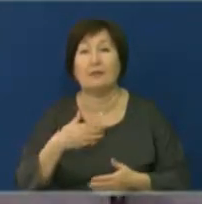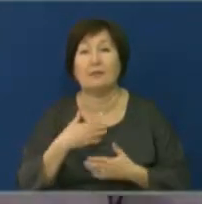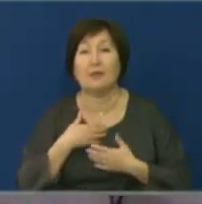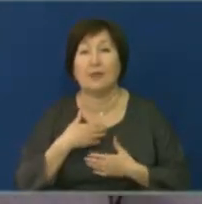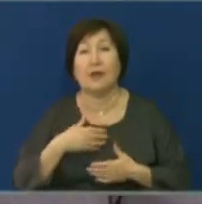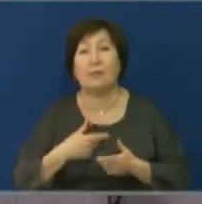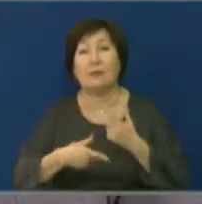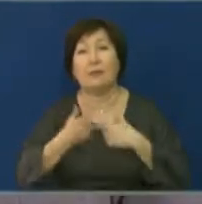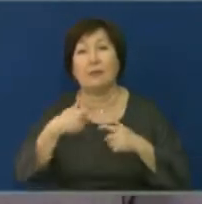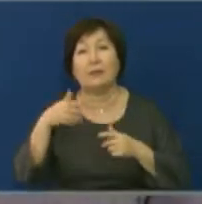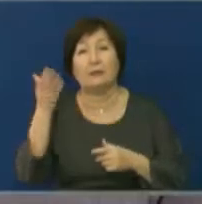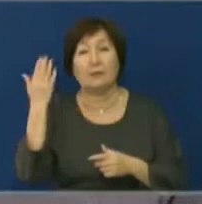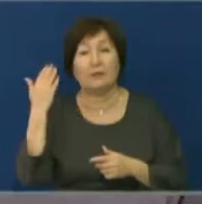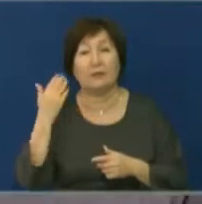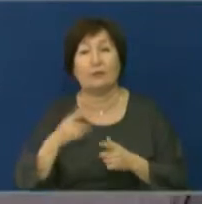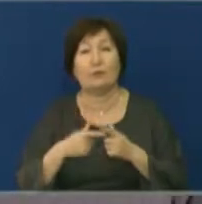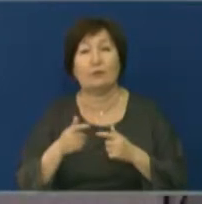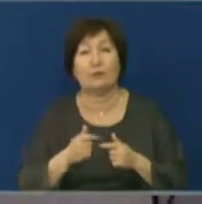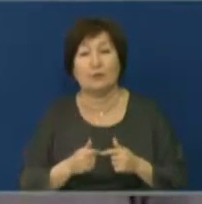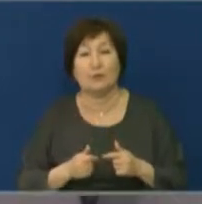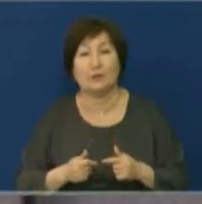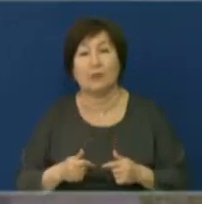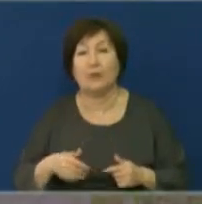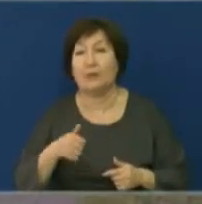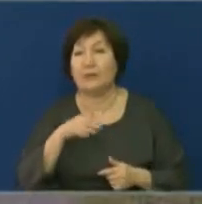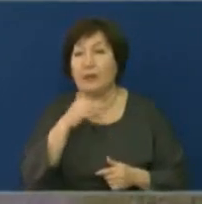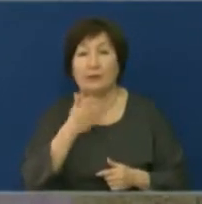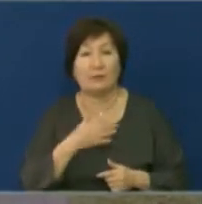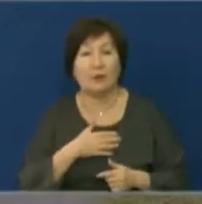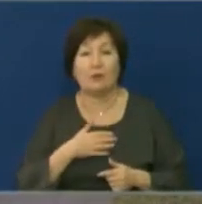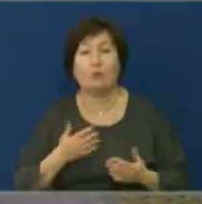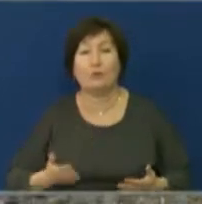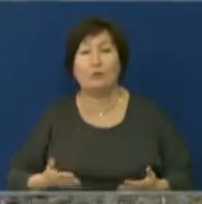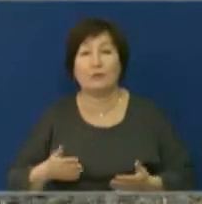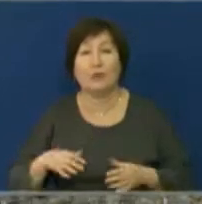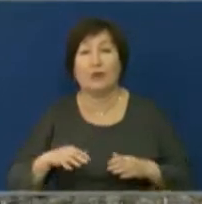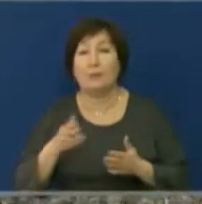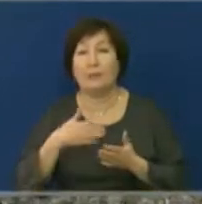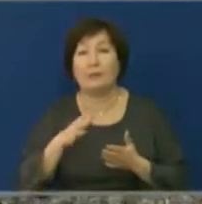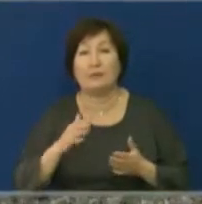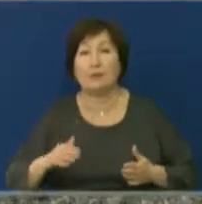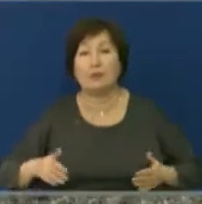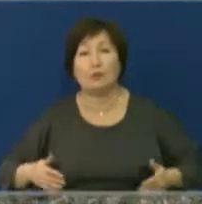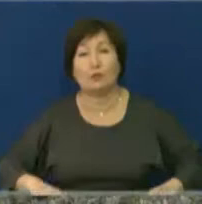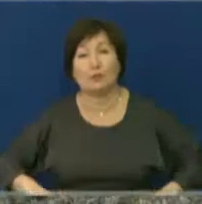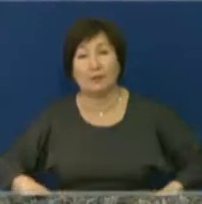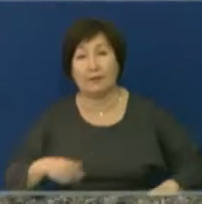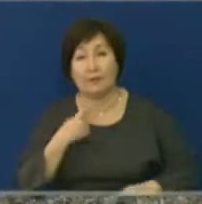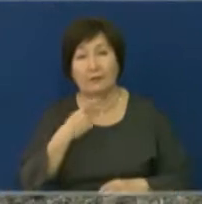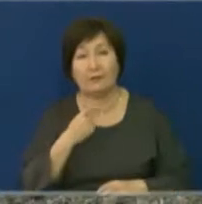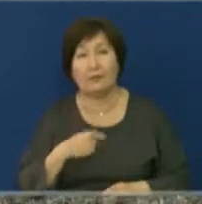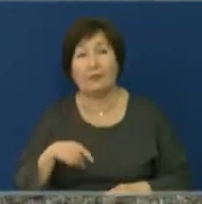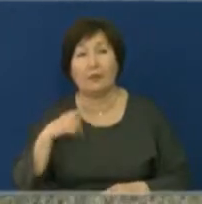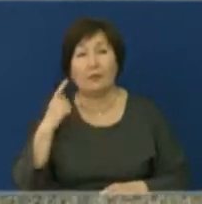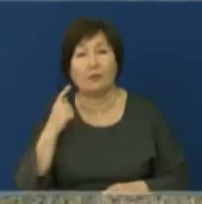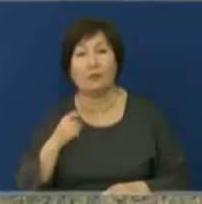спортом. Честно, я не могу жить без лошади. Этот вид спорта, можно сказать, как ключ к здоровью. Регулярная езда на лошади способствует избавлению